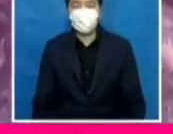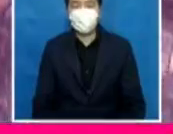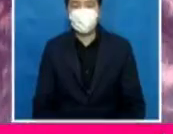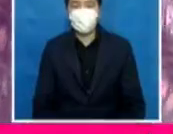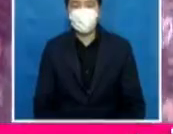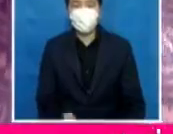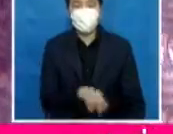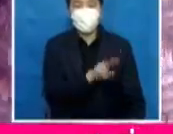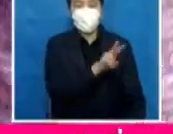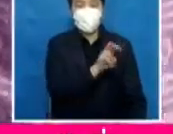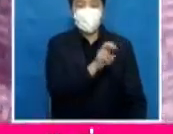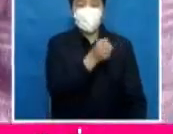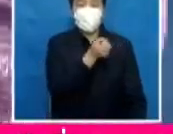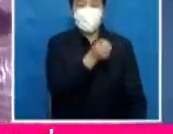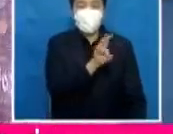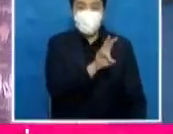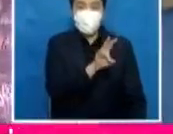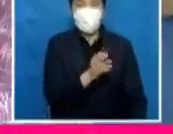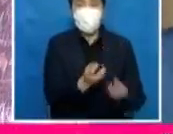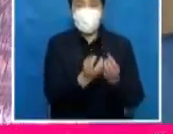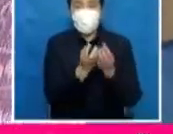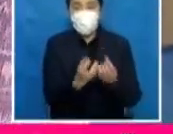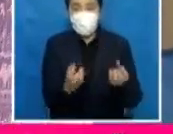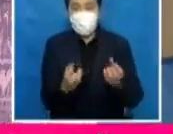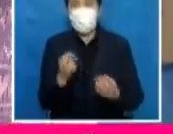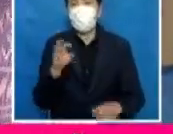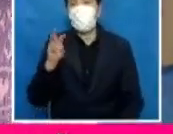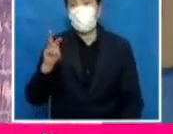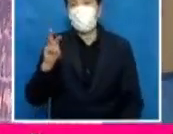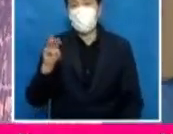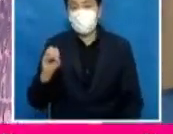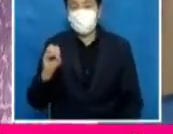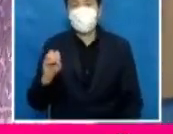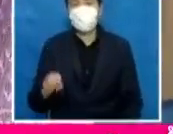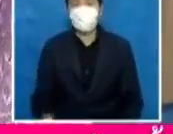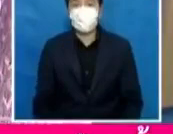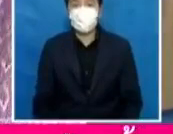งวดที่217จำนวน60ลูก